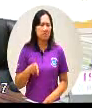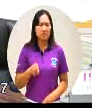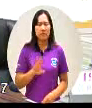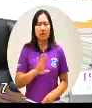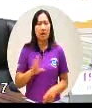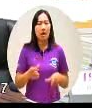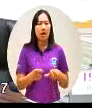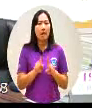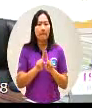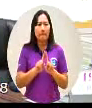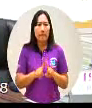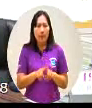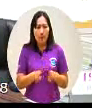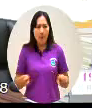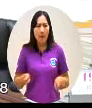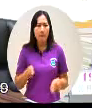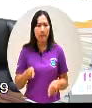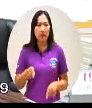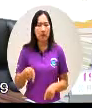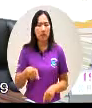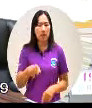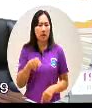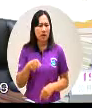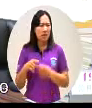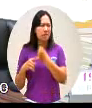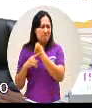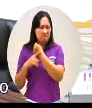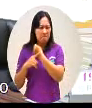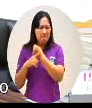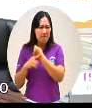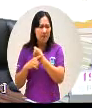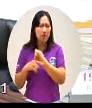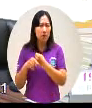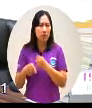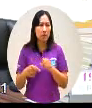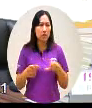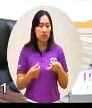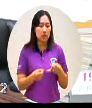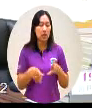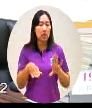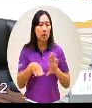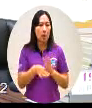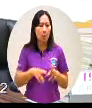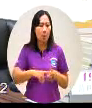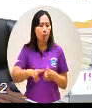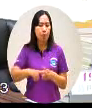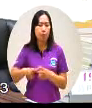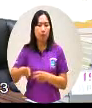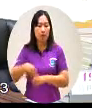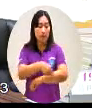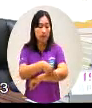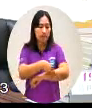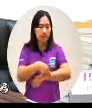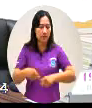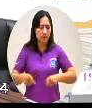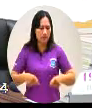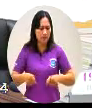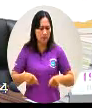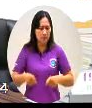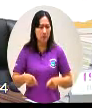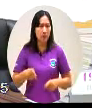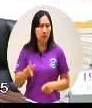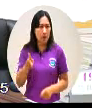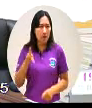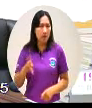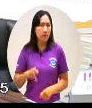应该会当做一个参考吼，加写一张文吼，做一个设计规划，透过咱其他嘅